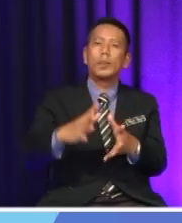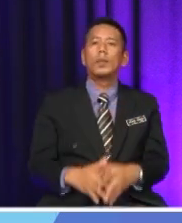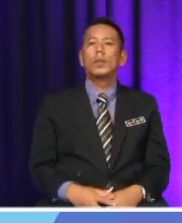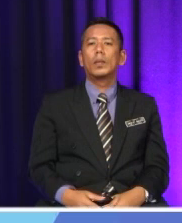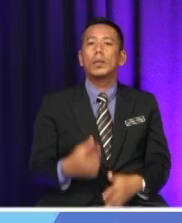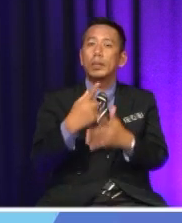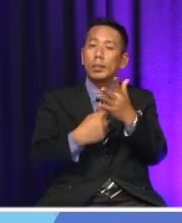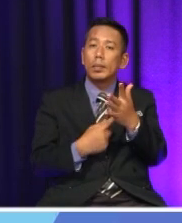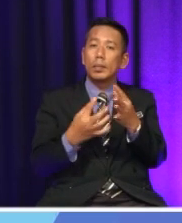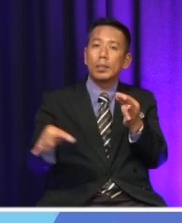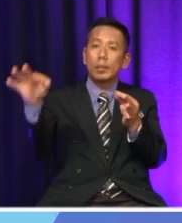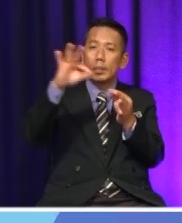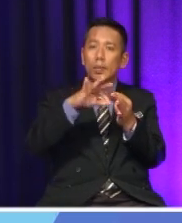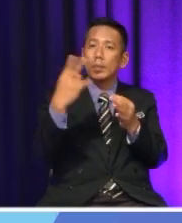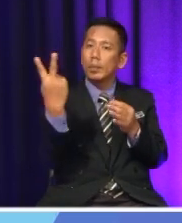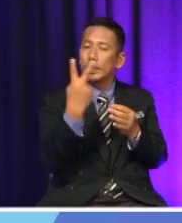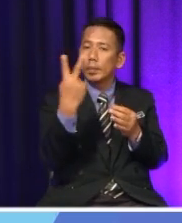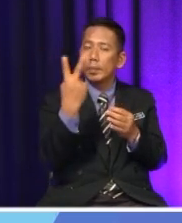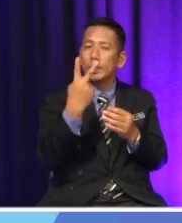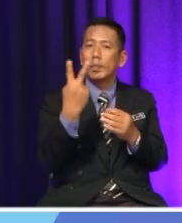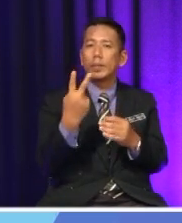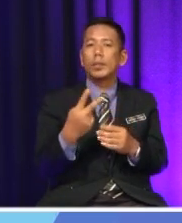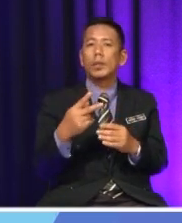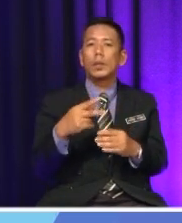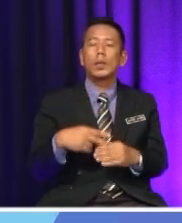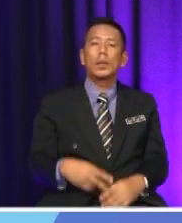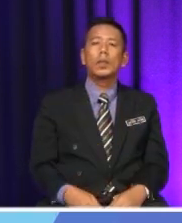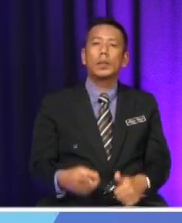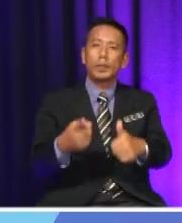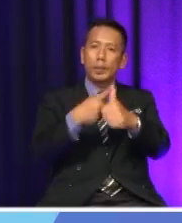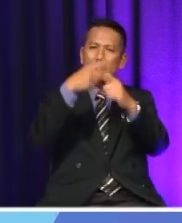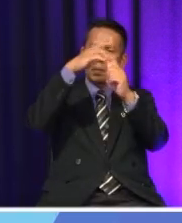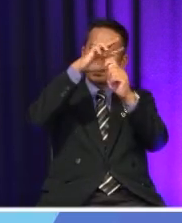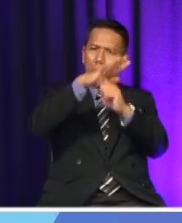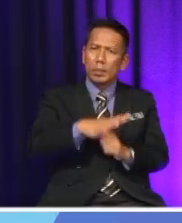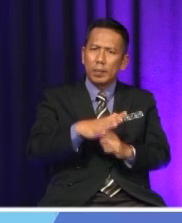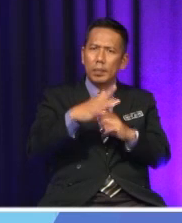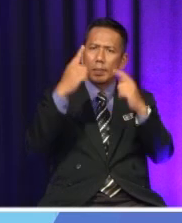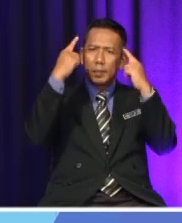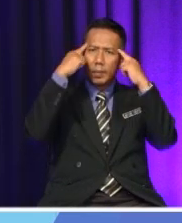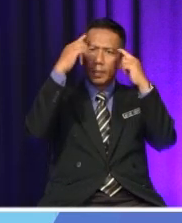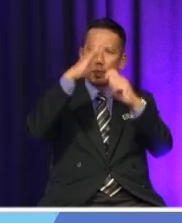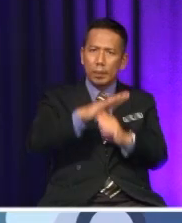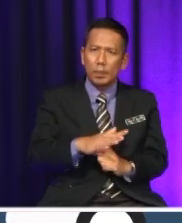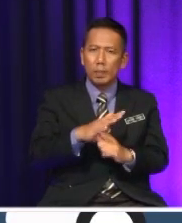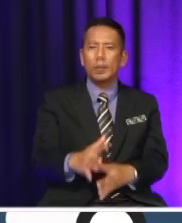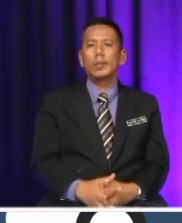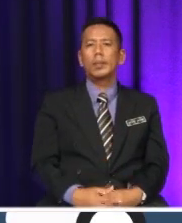untuk sakit hipertensi untuk Mario Apa agaknya ciri makanan yang sesuai untuk